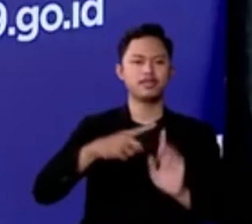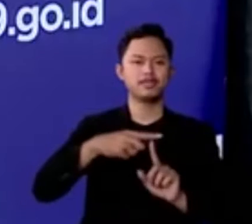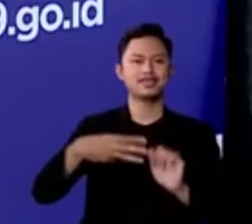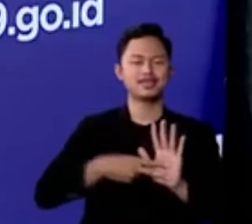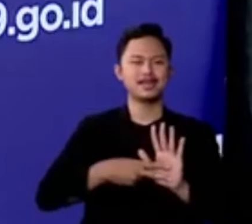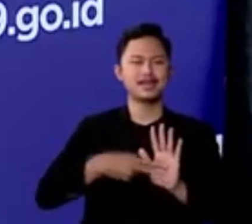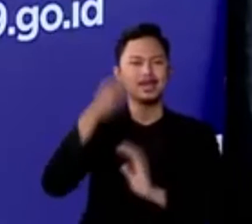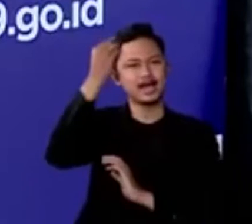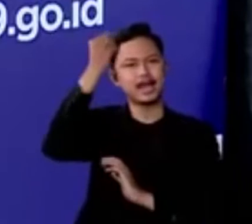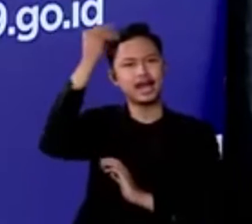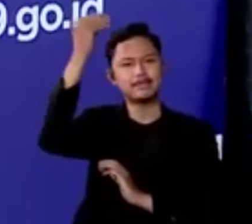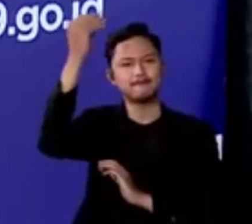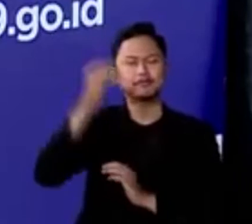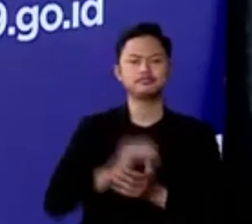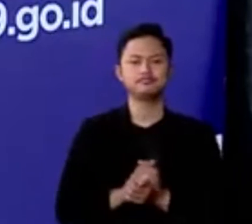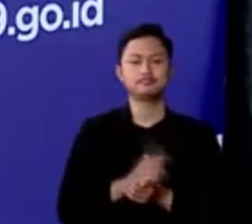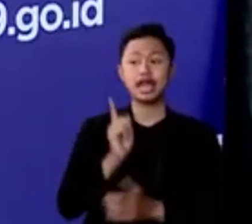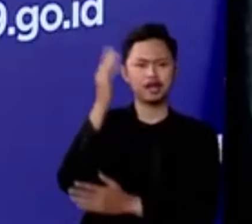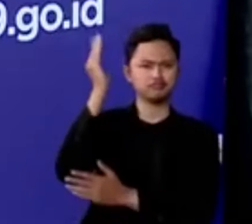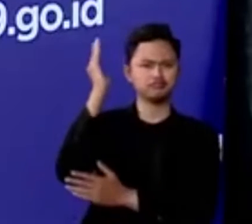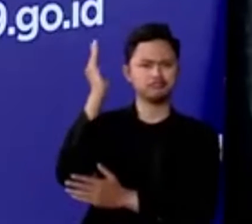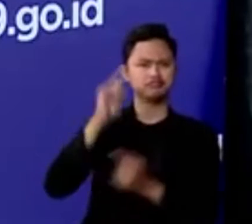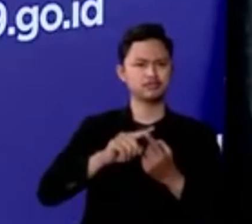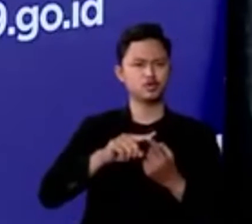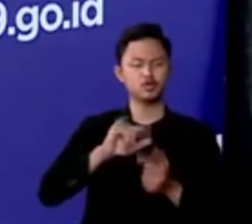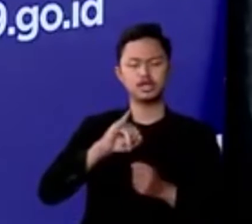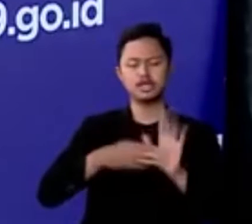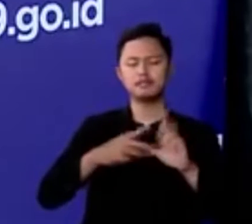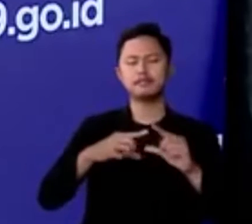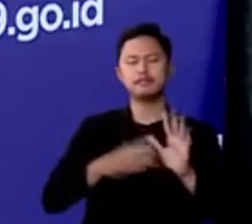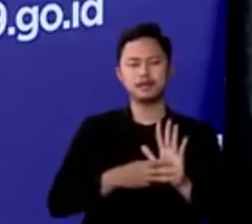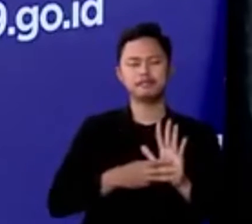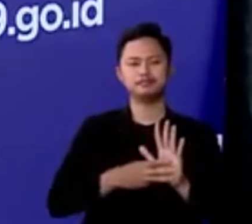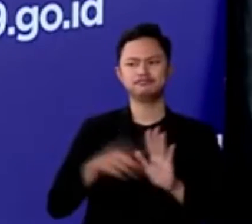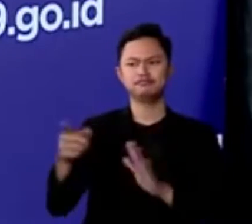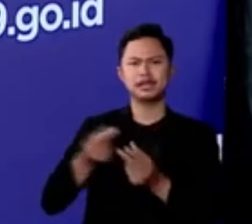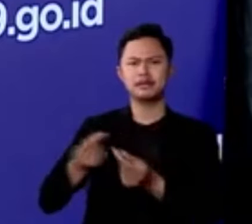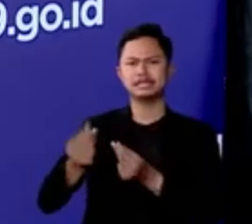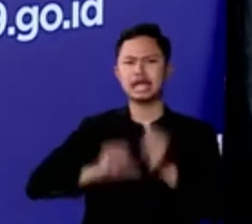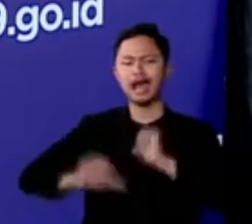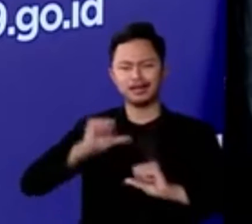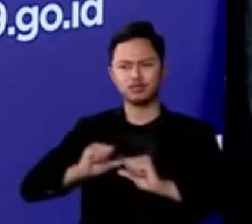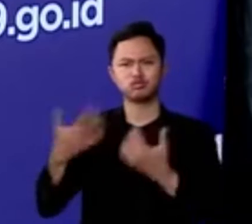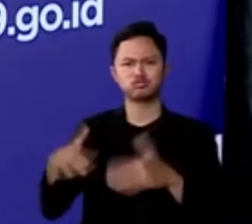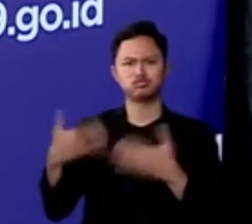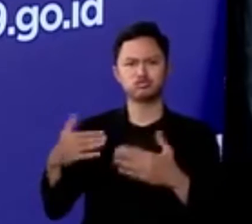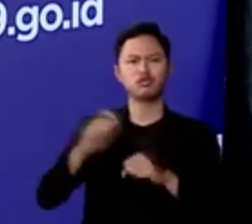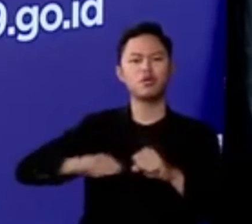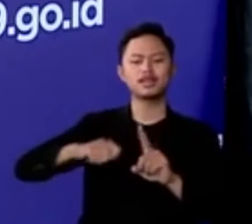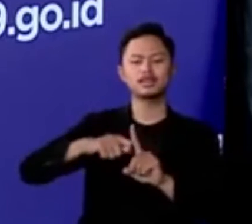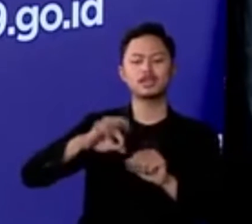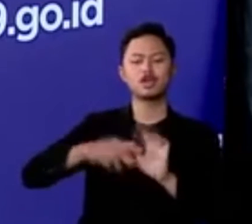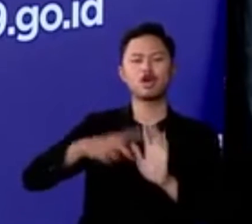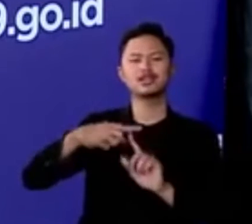hadir pagi ini Bersama kita di studio sejumlah narasumber yang pertama Mas Imam Priyono suatu pengusaha yang aktif ya sebagai konten kreator